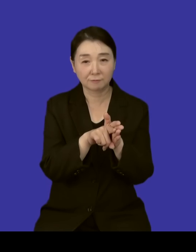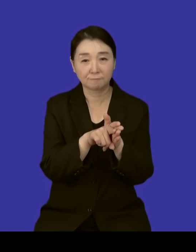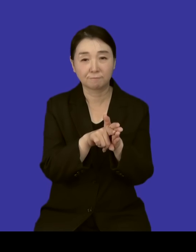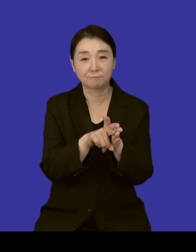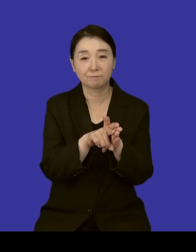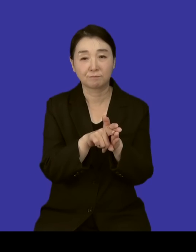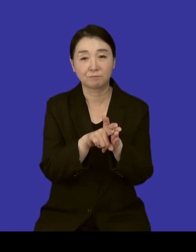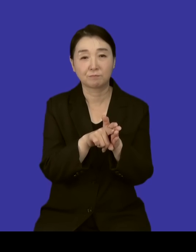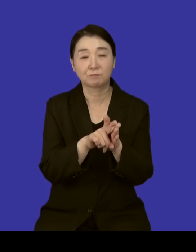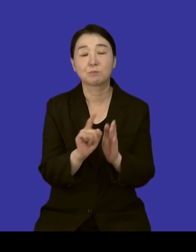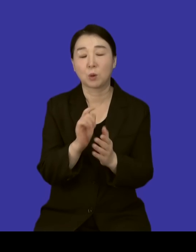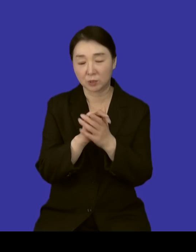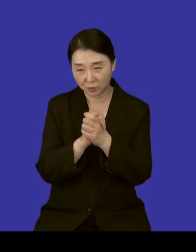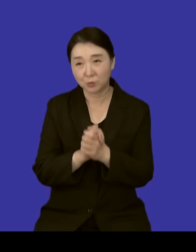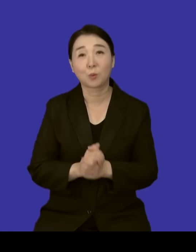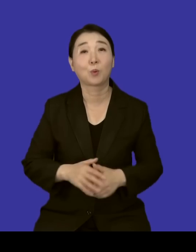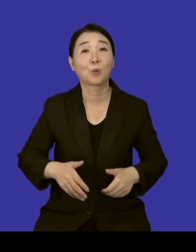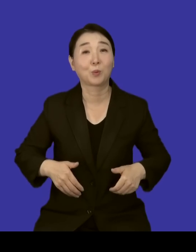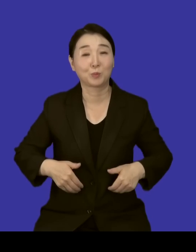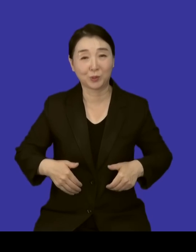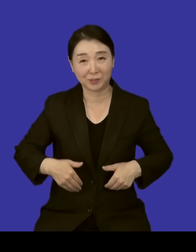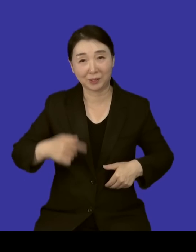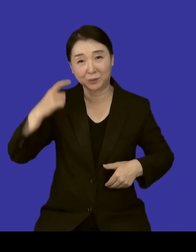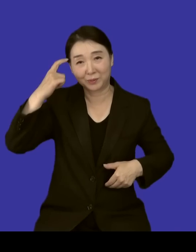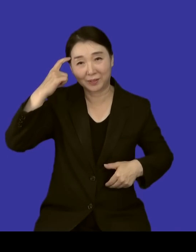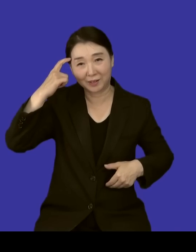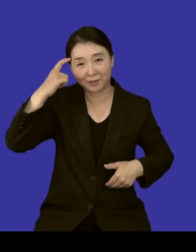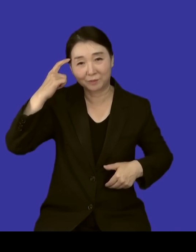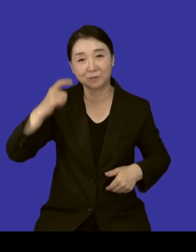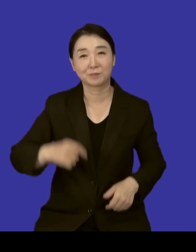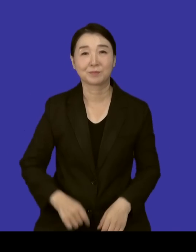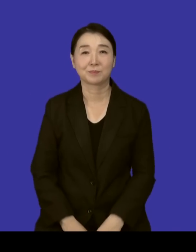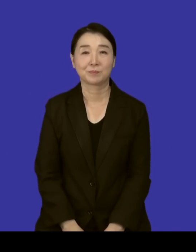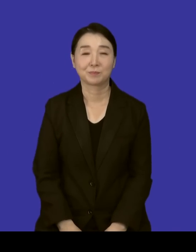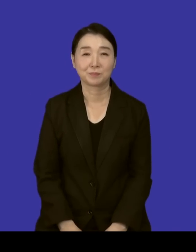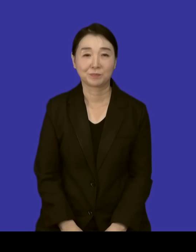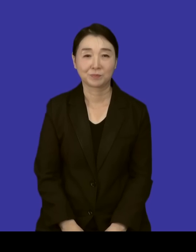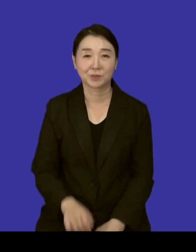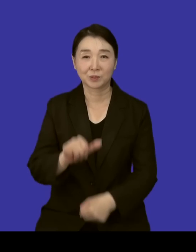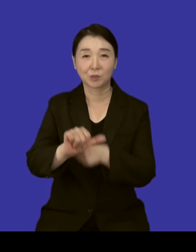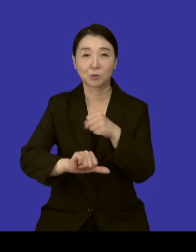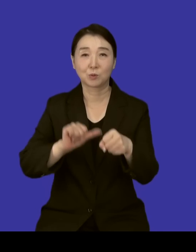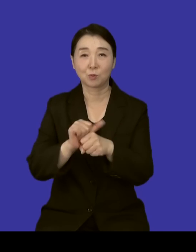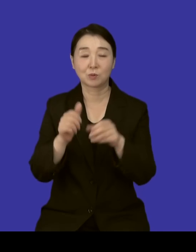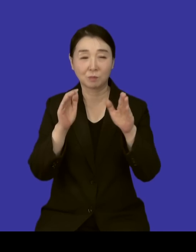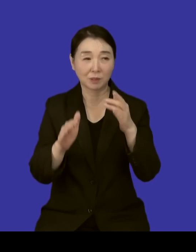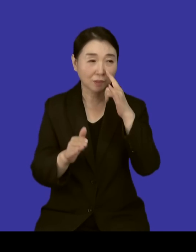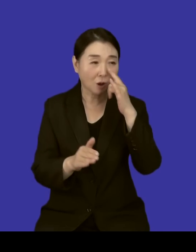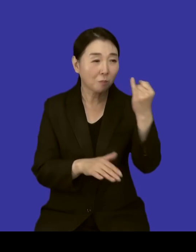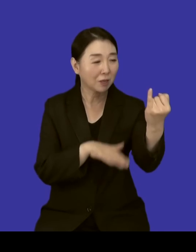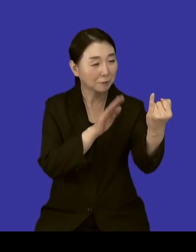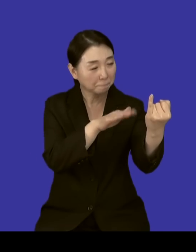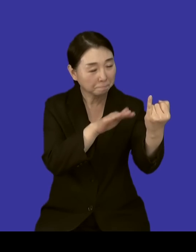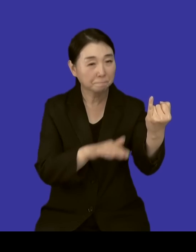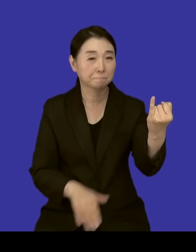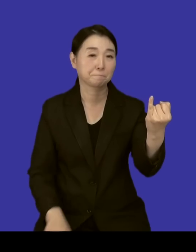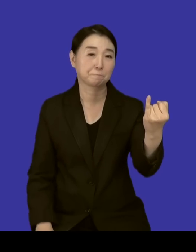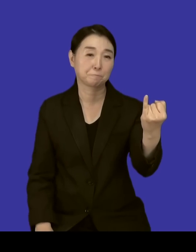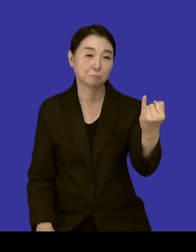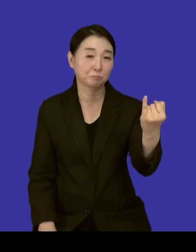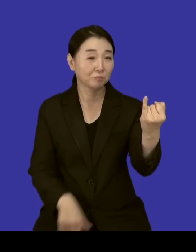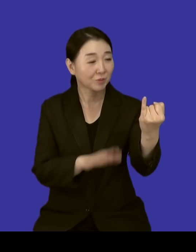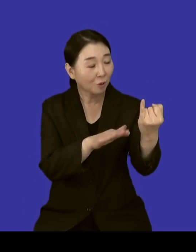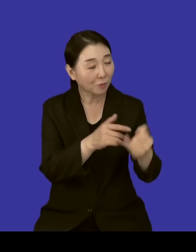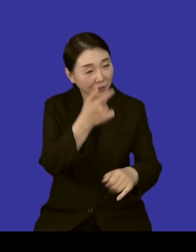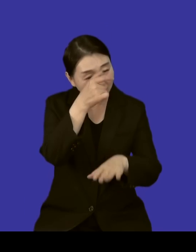이렇게 기도를 좀 해야 되겠다는 생각이 들어서 5년 만에 제가 어머니한테